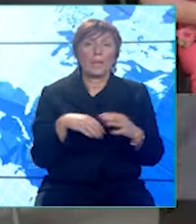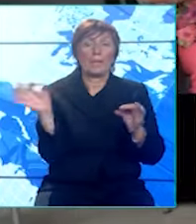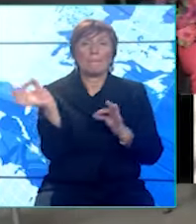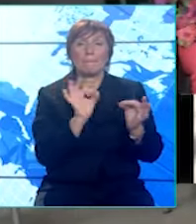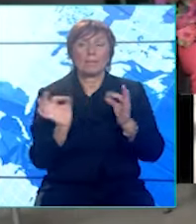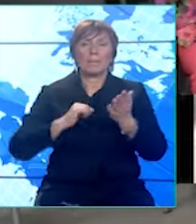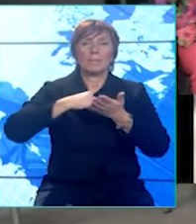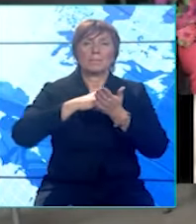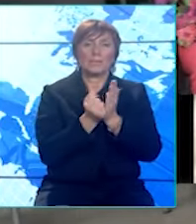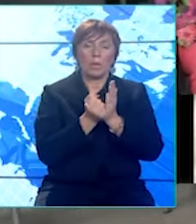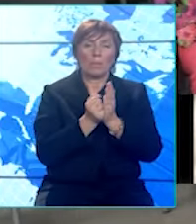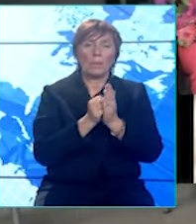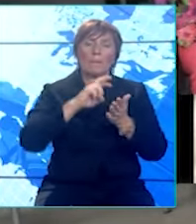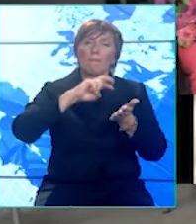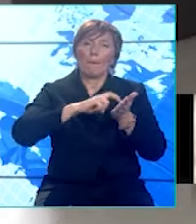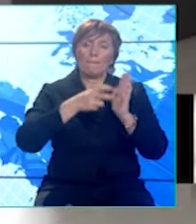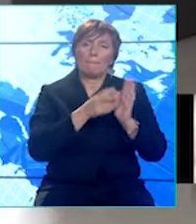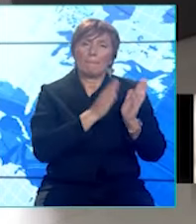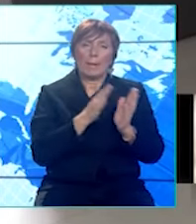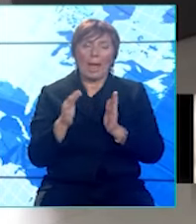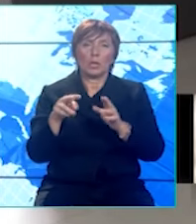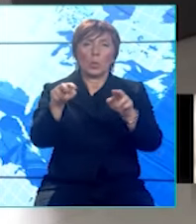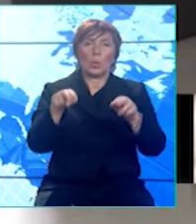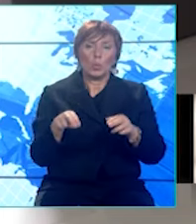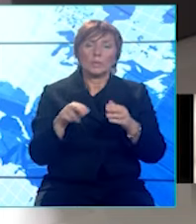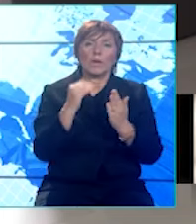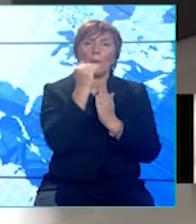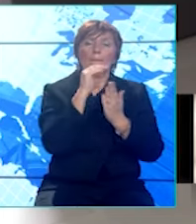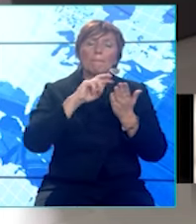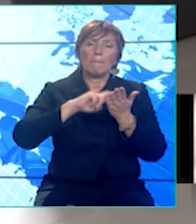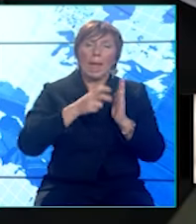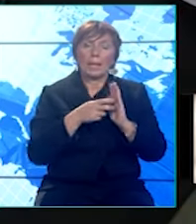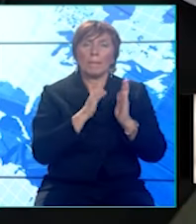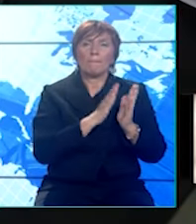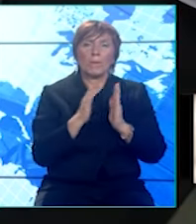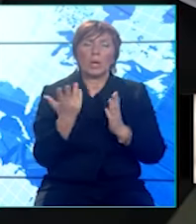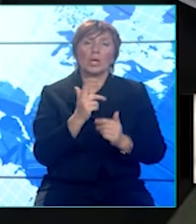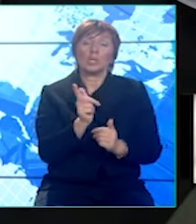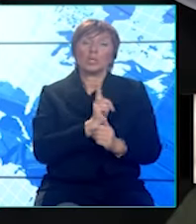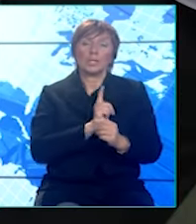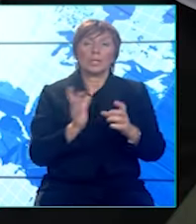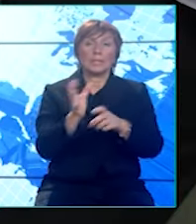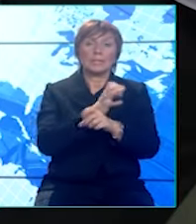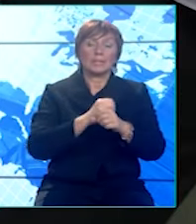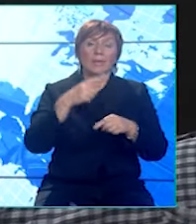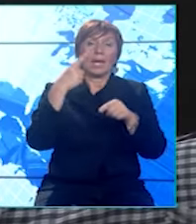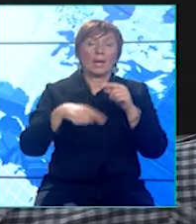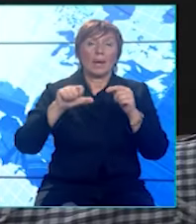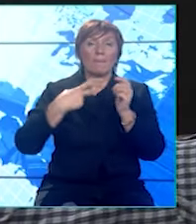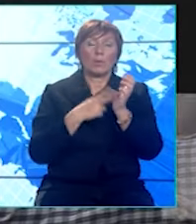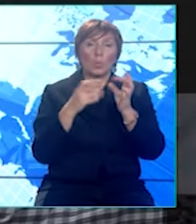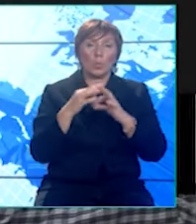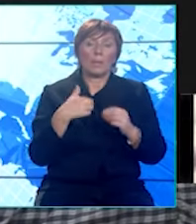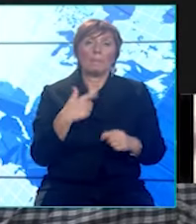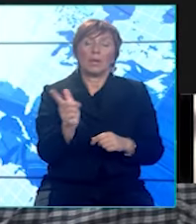Pripreme za obilježavanje teku po planu. Usvojen je nacrt programa čije se finaliziranje očekuje krajem juna. Očekujemo